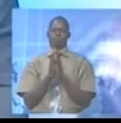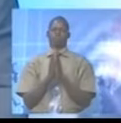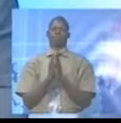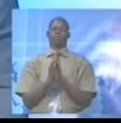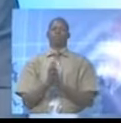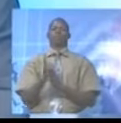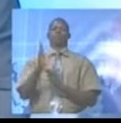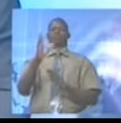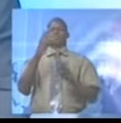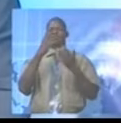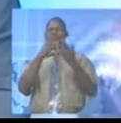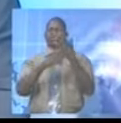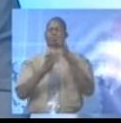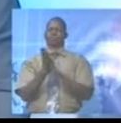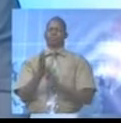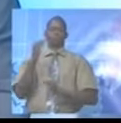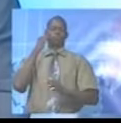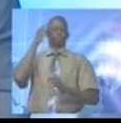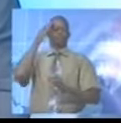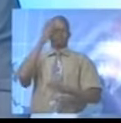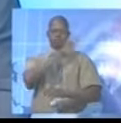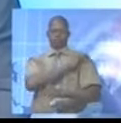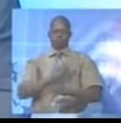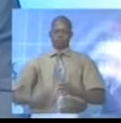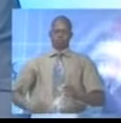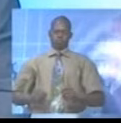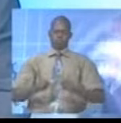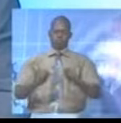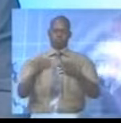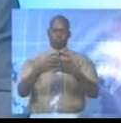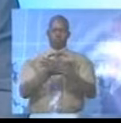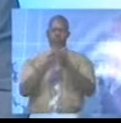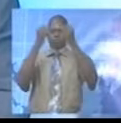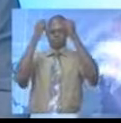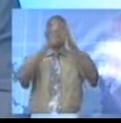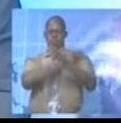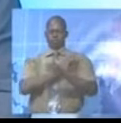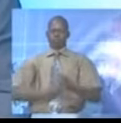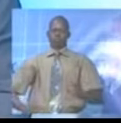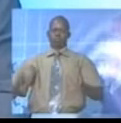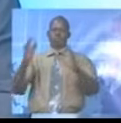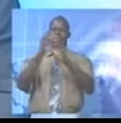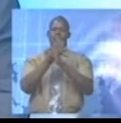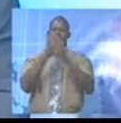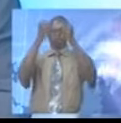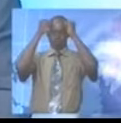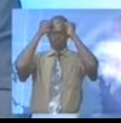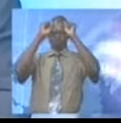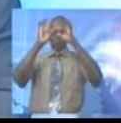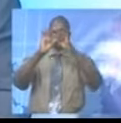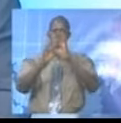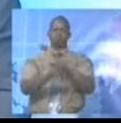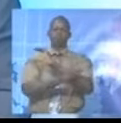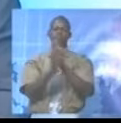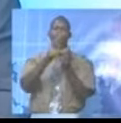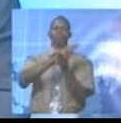La valse à la tête des mairies se poursuit aux quatre coins du Burkina. Un nouveau maire, Haruna Welgo, a pris les clés de la mairie de Tenkorogo en